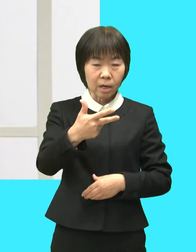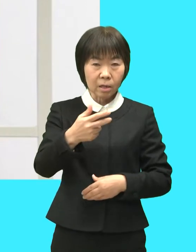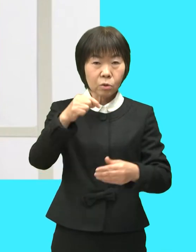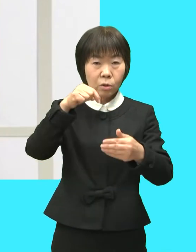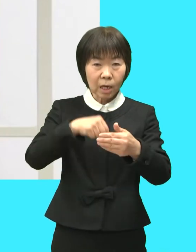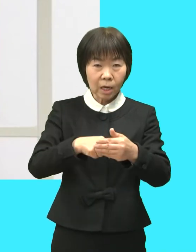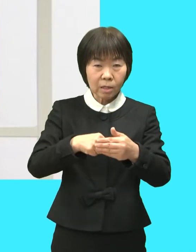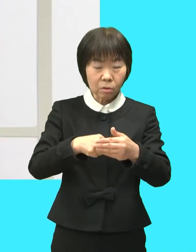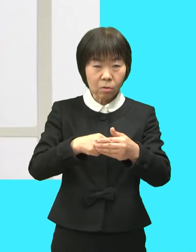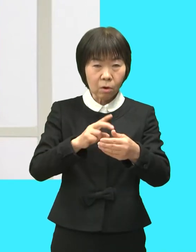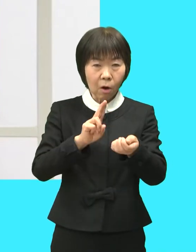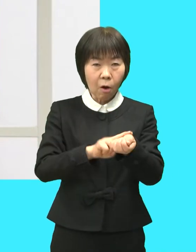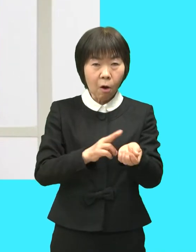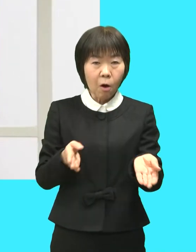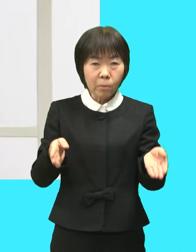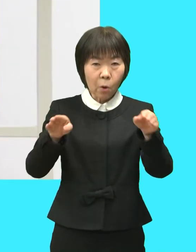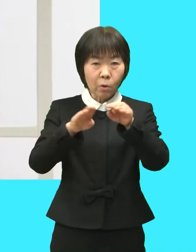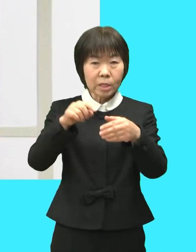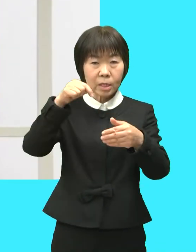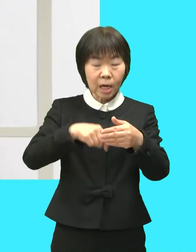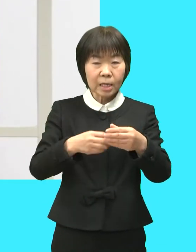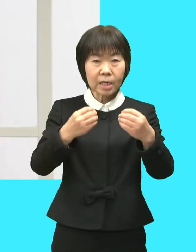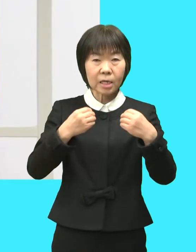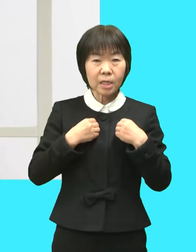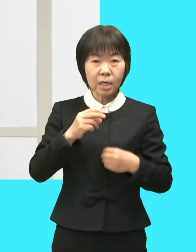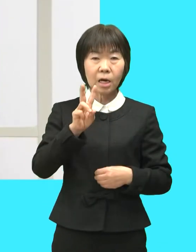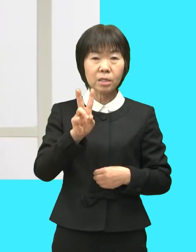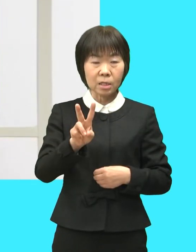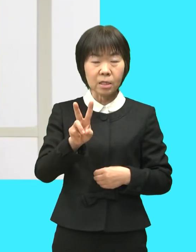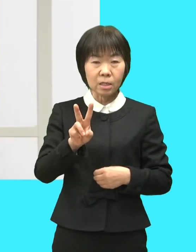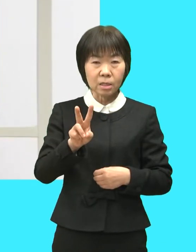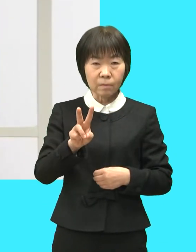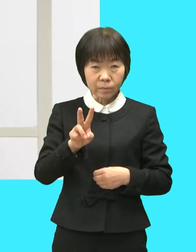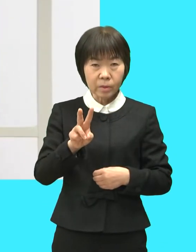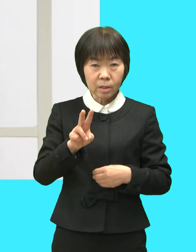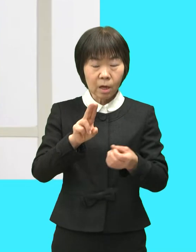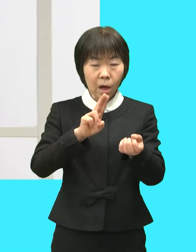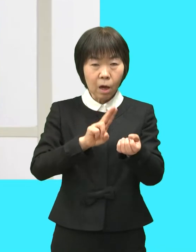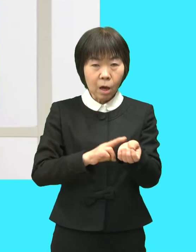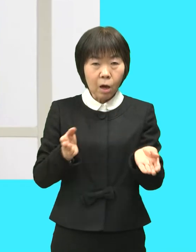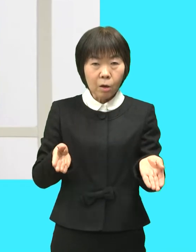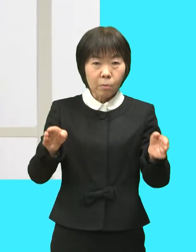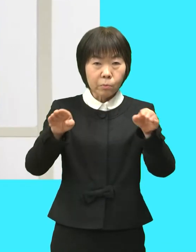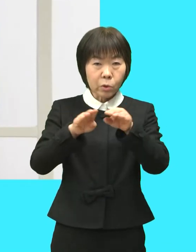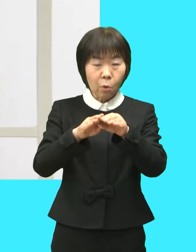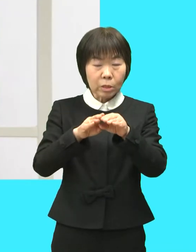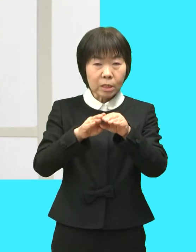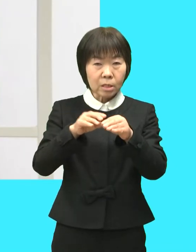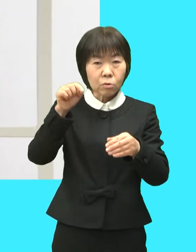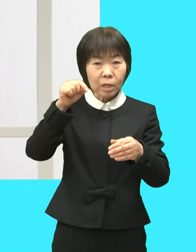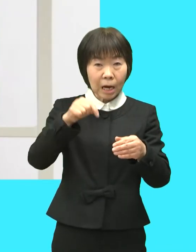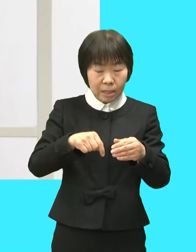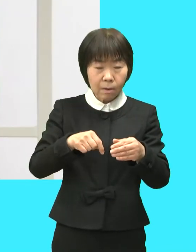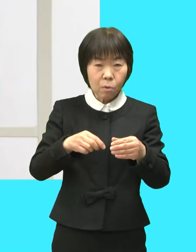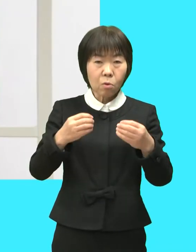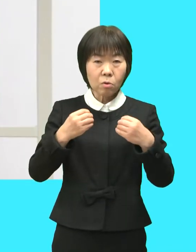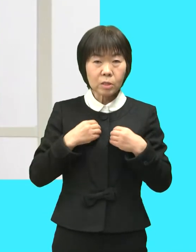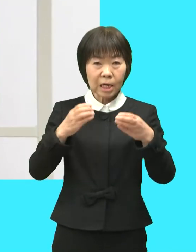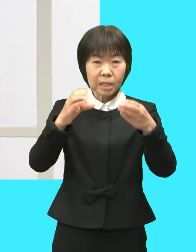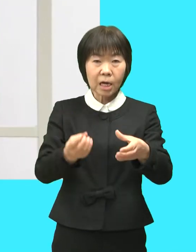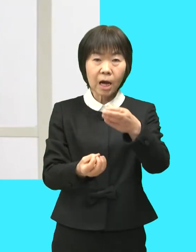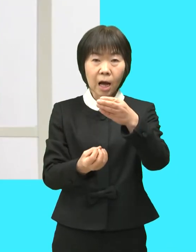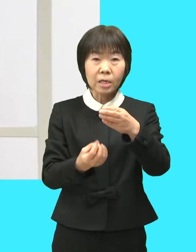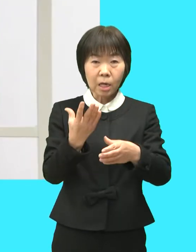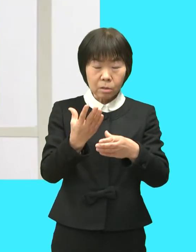院内感染が2件ということで、地域の中枢を担っていただいている医療機関でもクラスターが発生